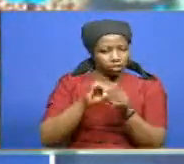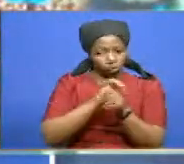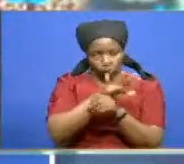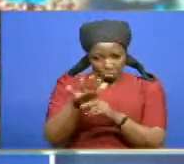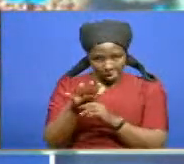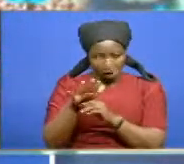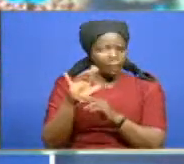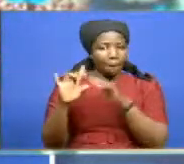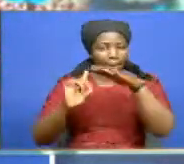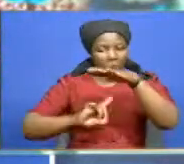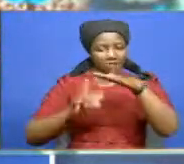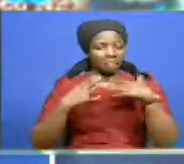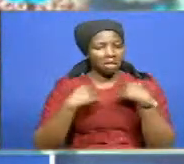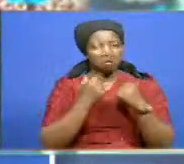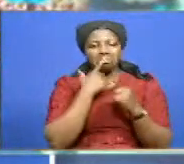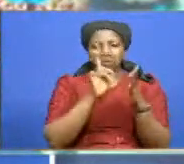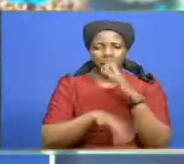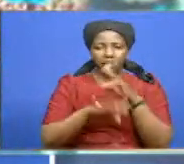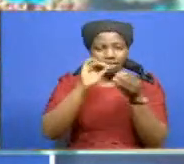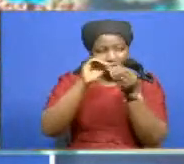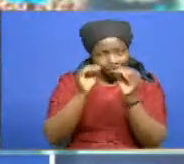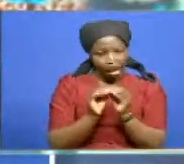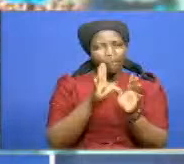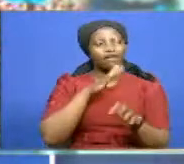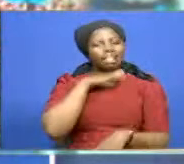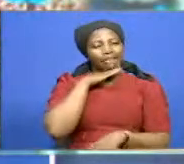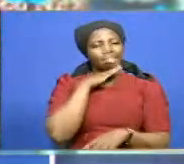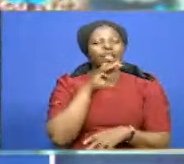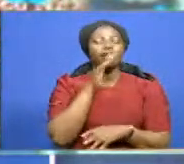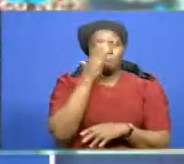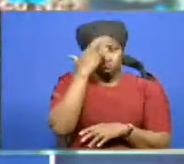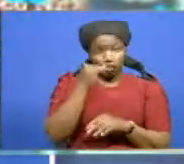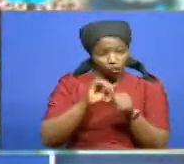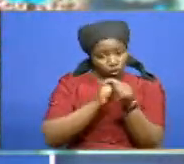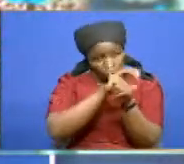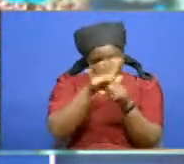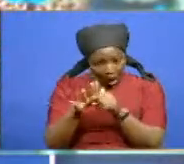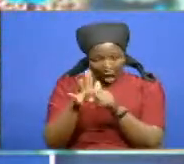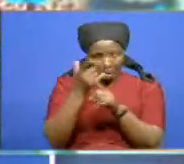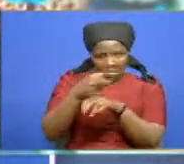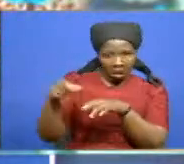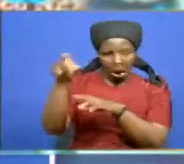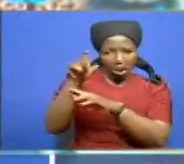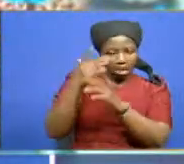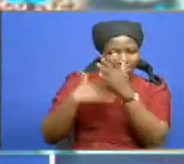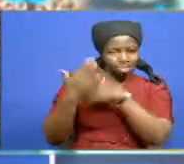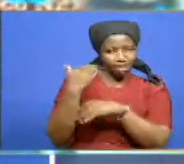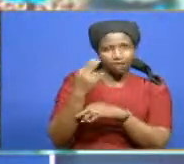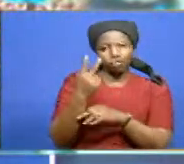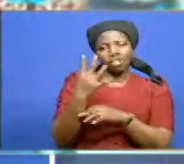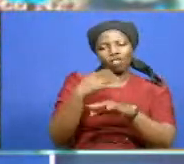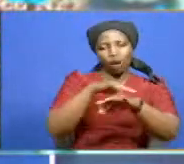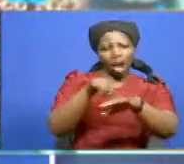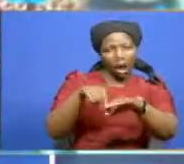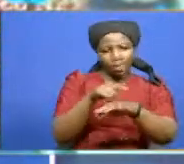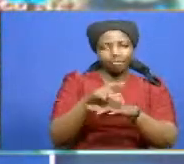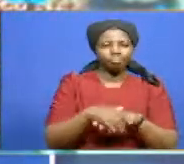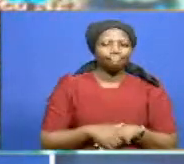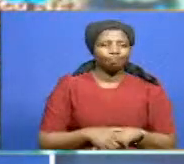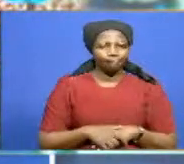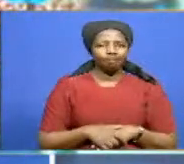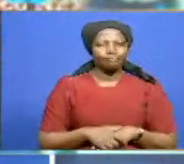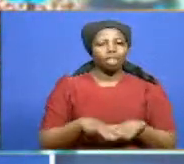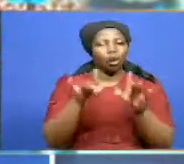ya Afya inasema idadi ya vifo kutokana na ugonjwa huo pia imeongezeka katika muda wa saa 24 zilizopita. Aidha,